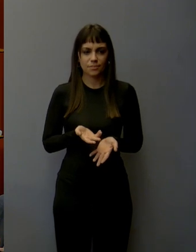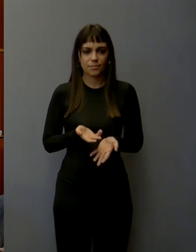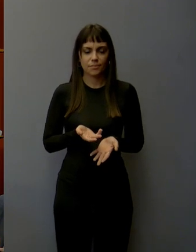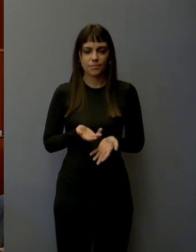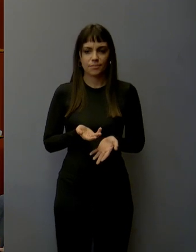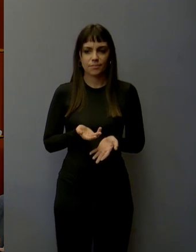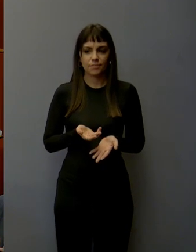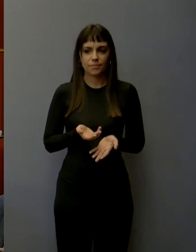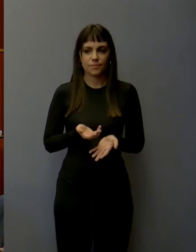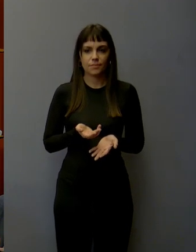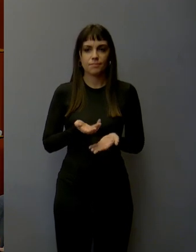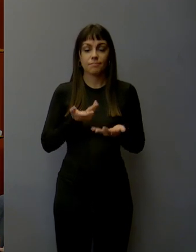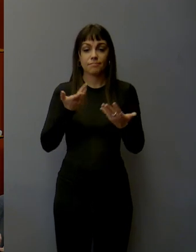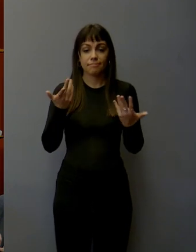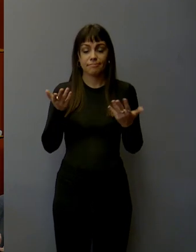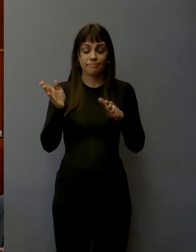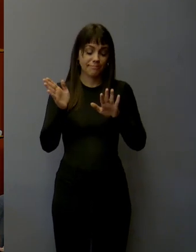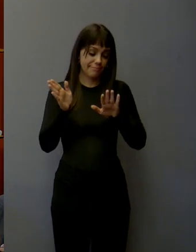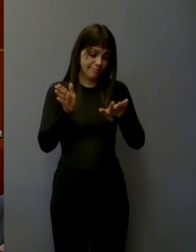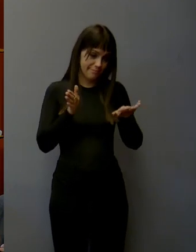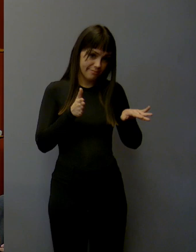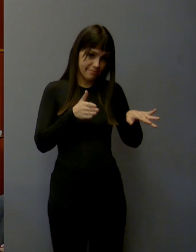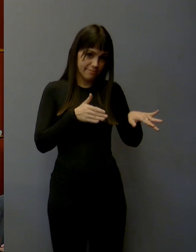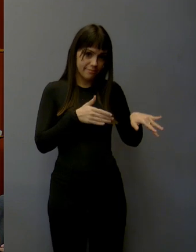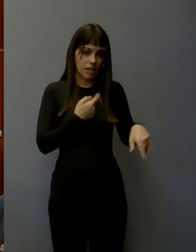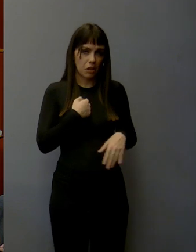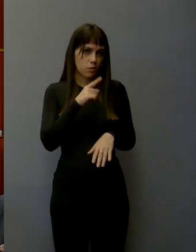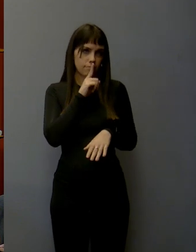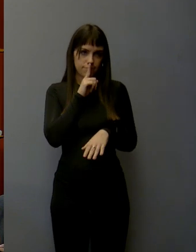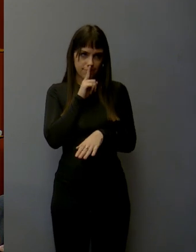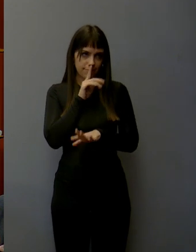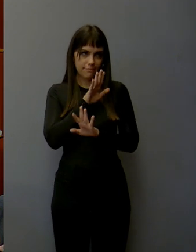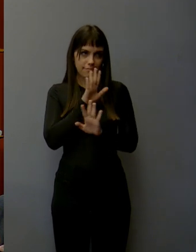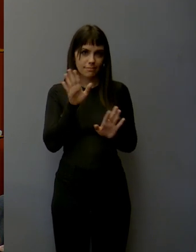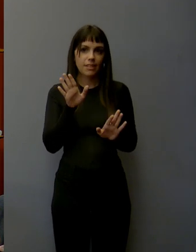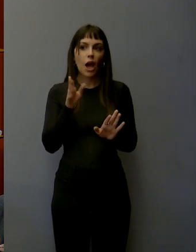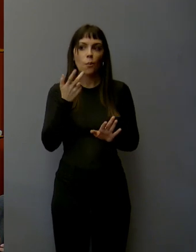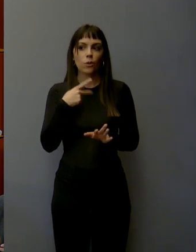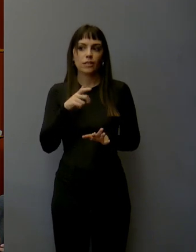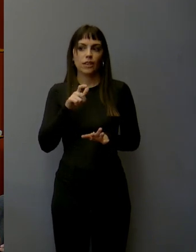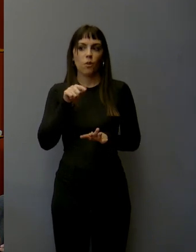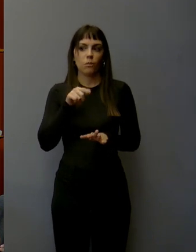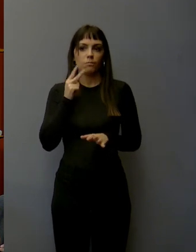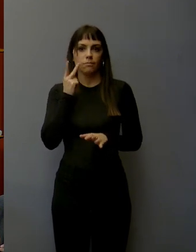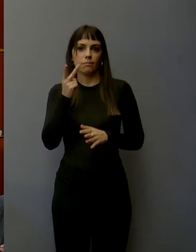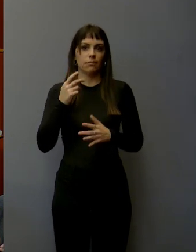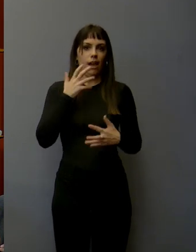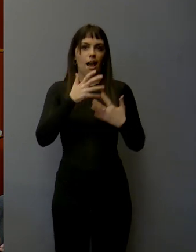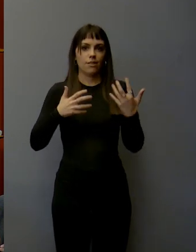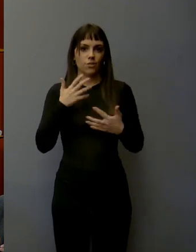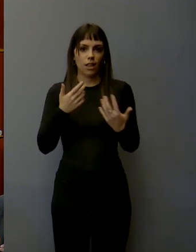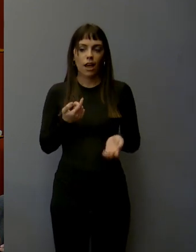un'altra dimensione Ma al di là di questo e mi Taccio perché la vedo agitata e io onestamente non voglio